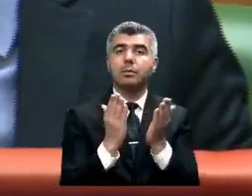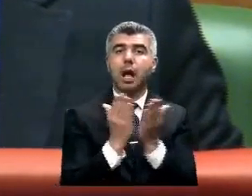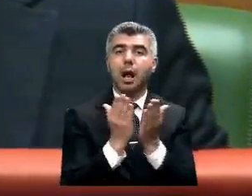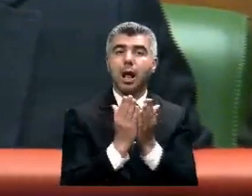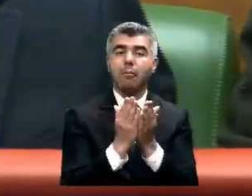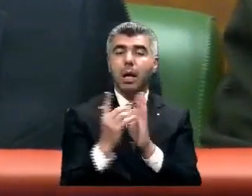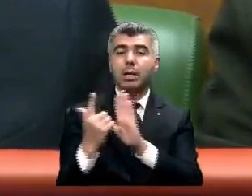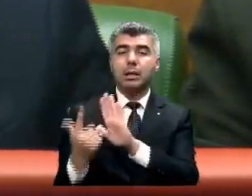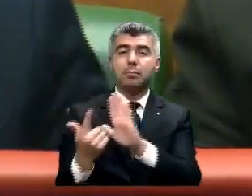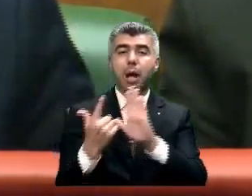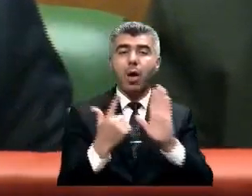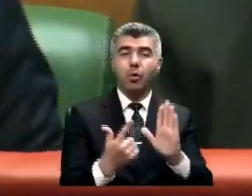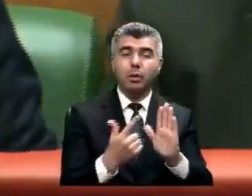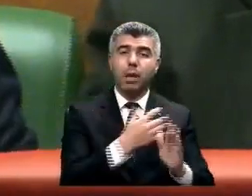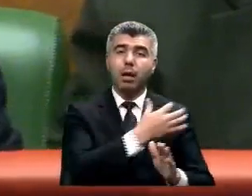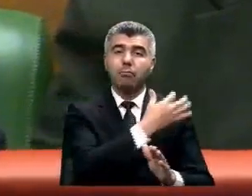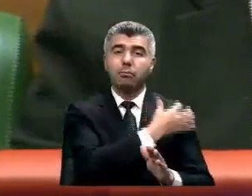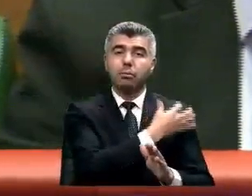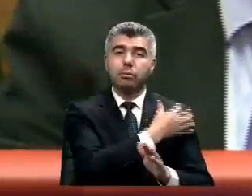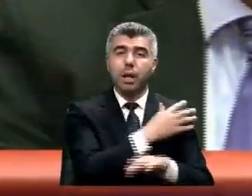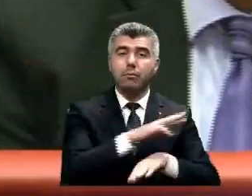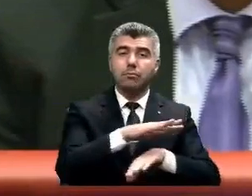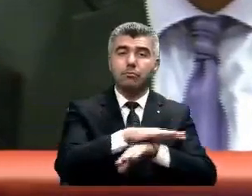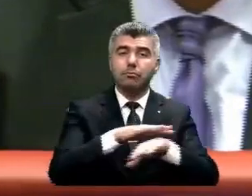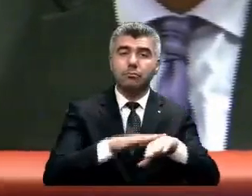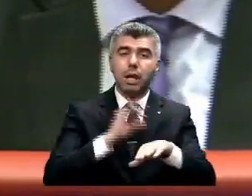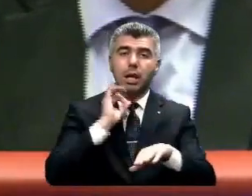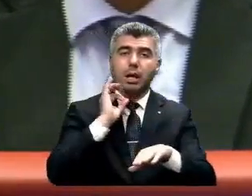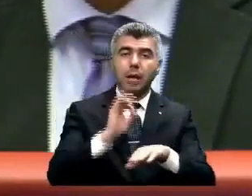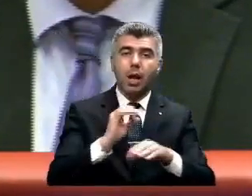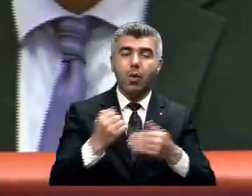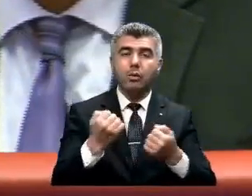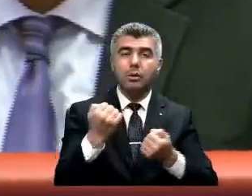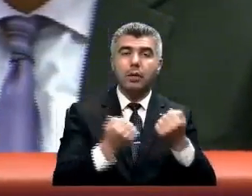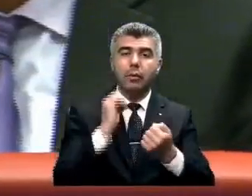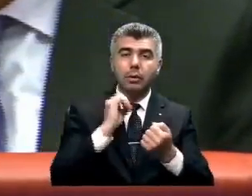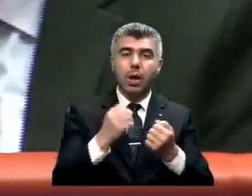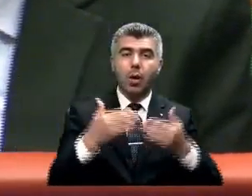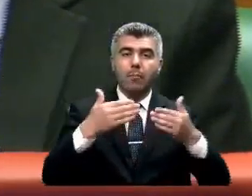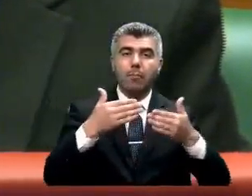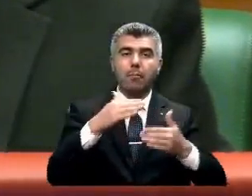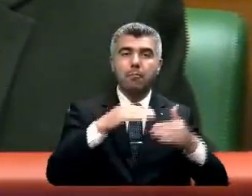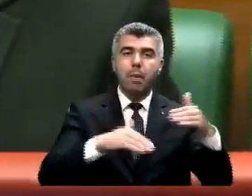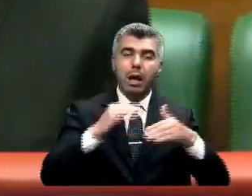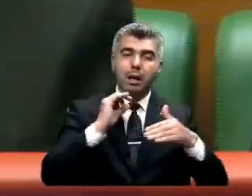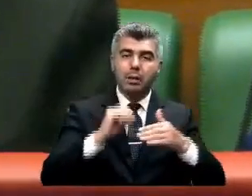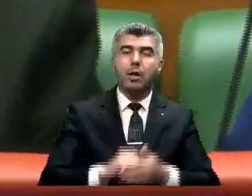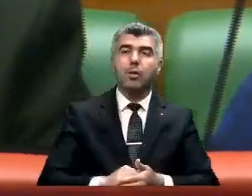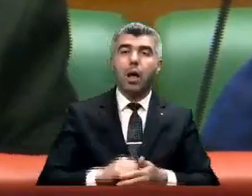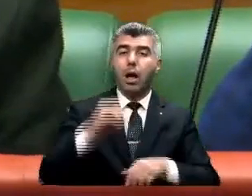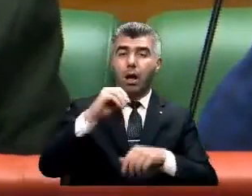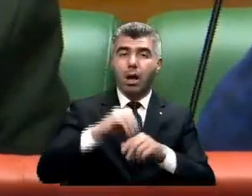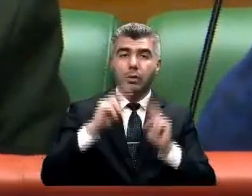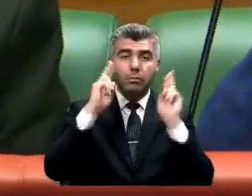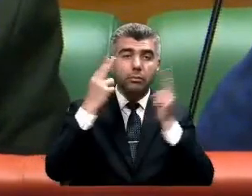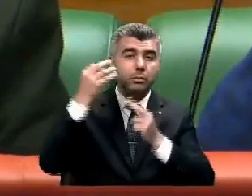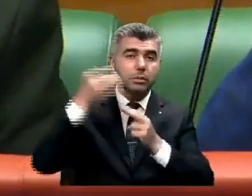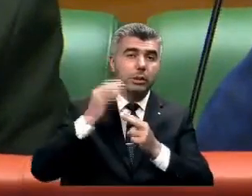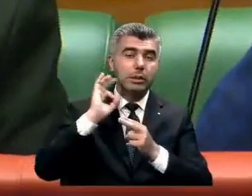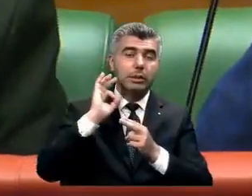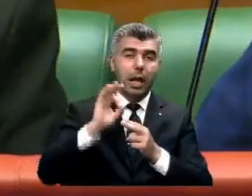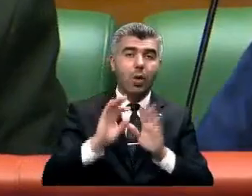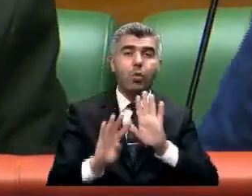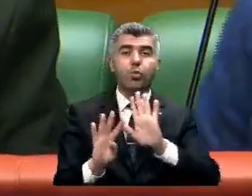منهم برتبه الضابط بحري وعشرين طالب في سلك ماستر تدبير الشؤون البحريه كما يضم هذا الفوج ايضا